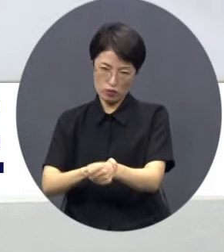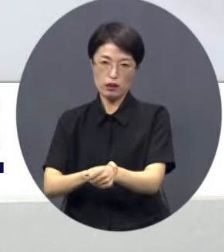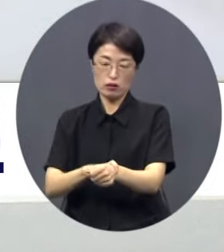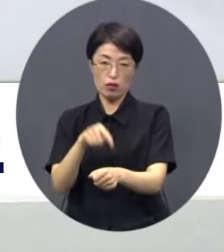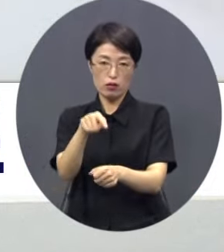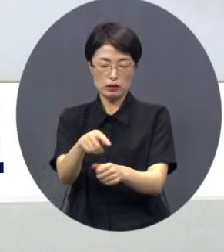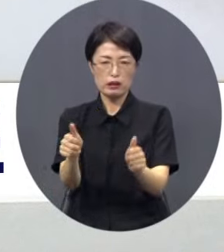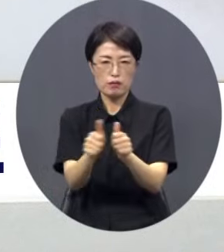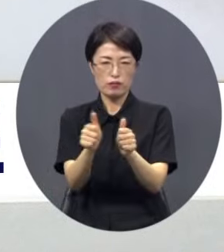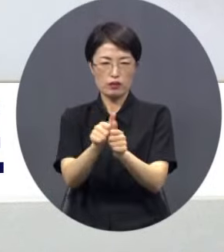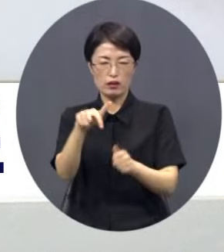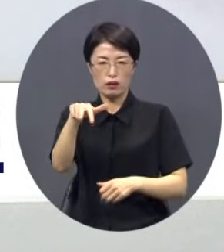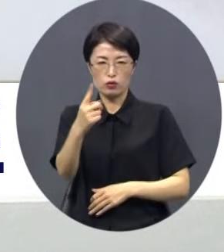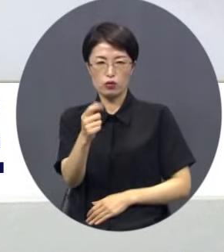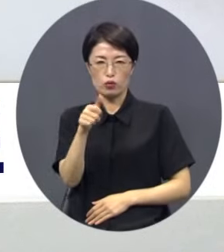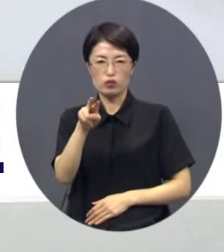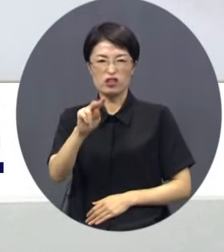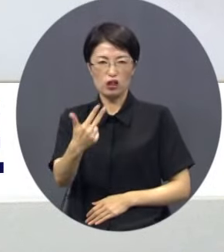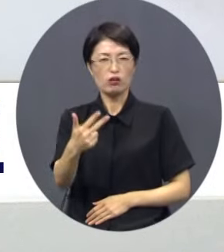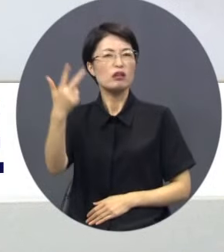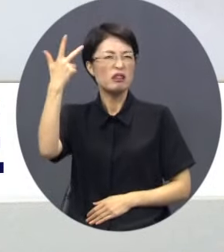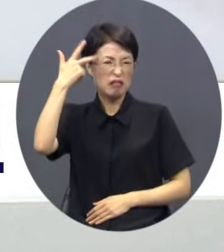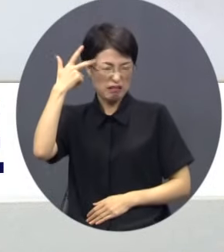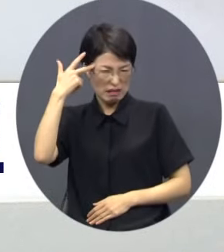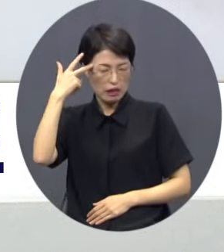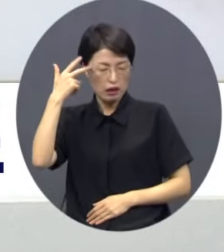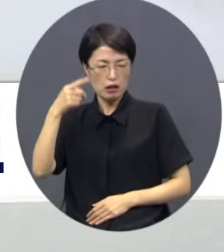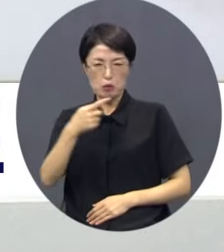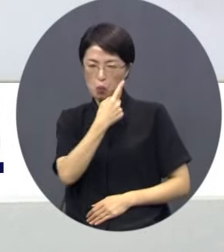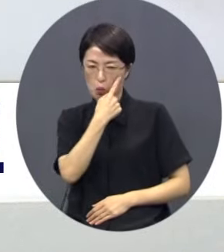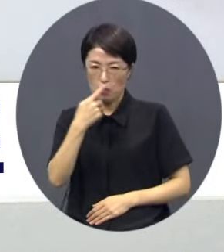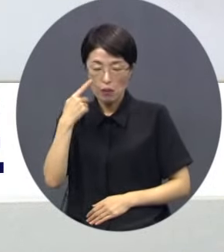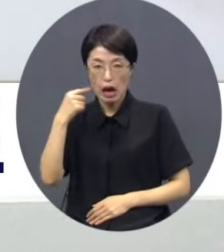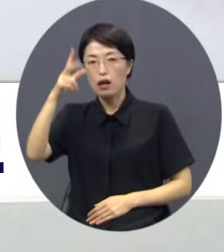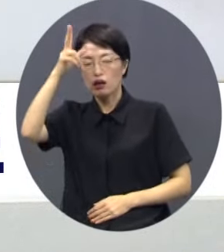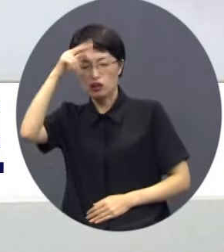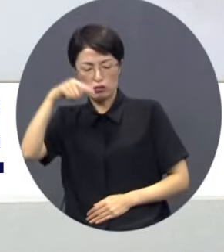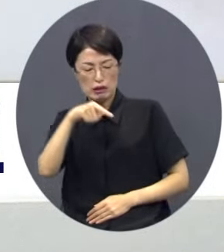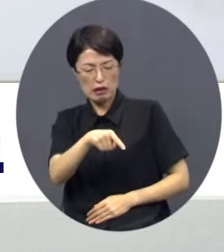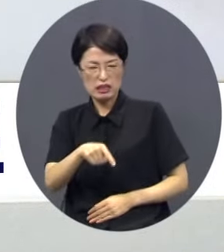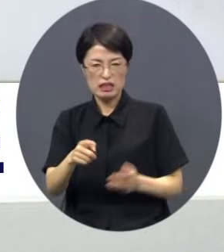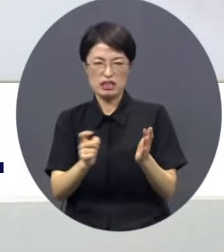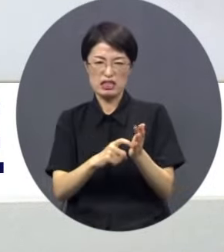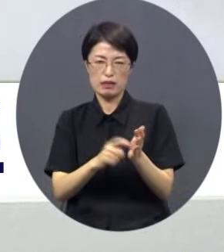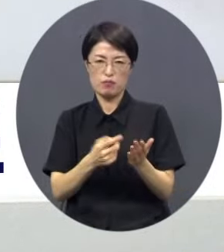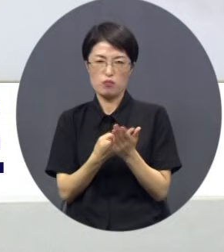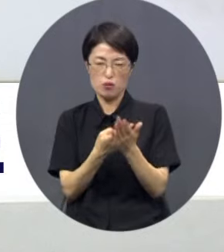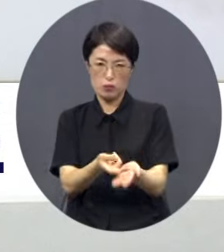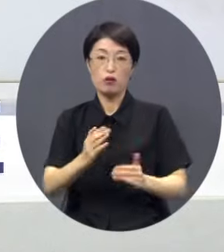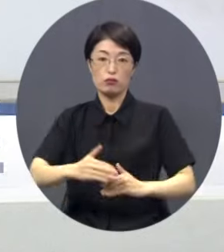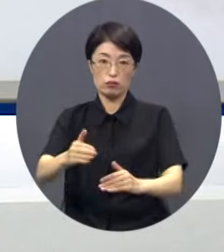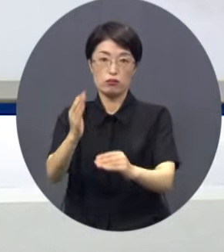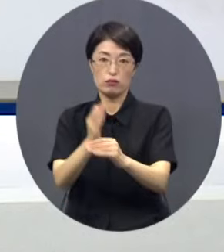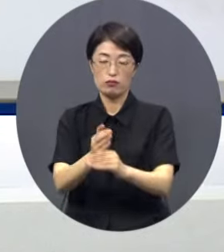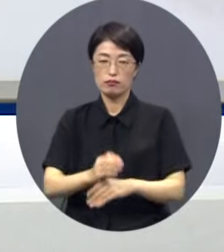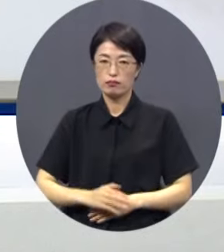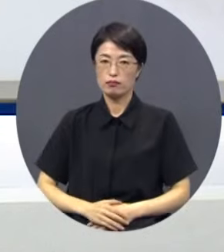남성은 조현병을 앓고 있는 것으로 확인돼 경찰이 긴급 입원 절차를 밟고 있습니다. 이소현 기자입니다.